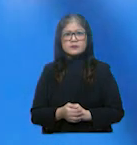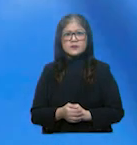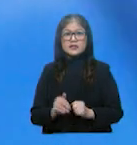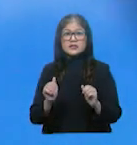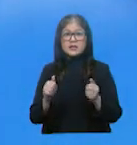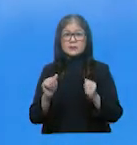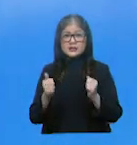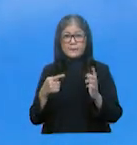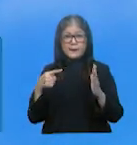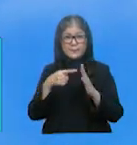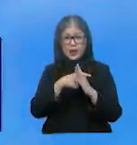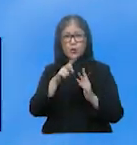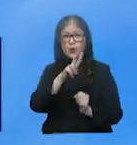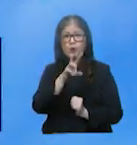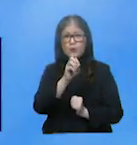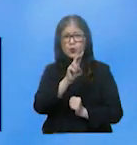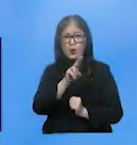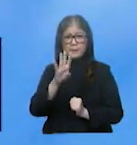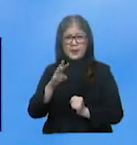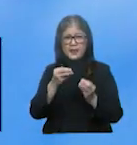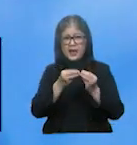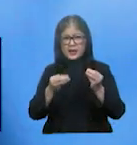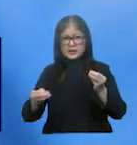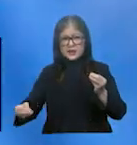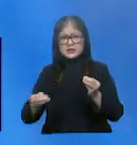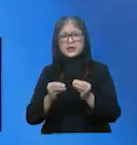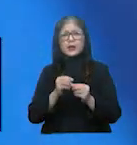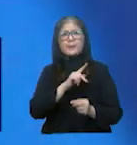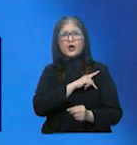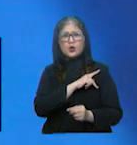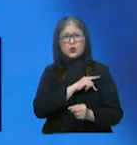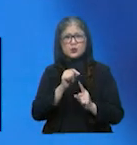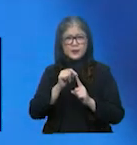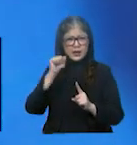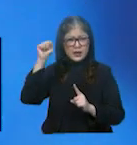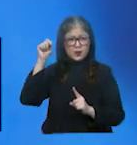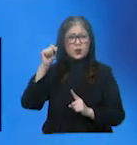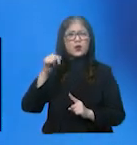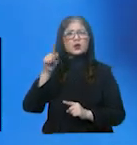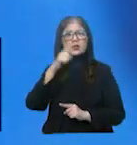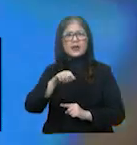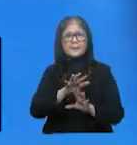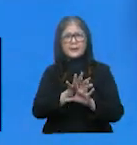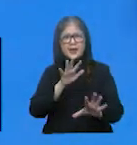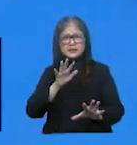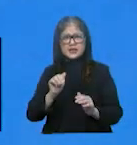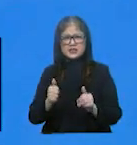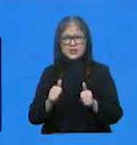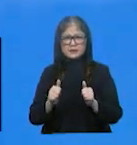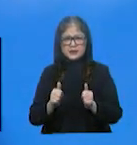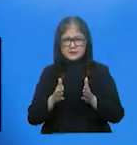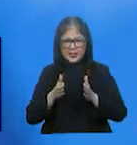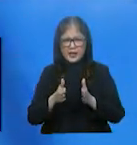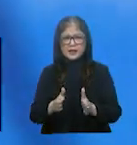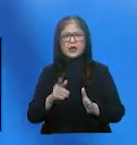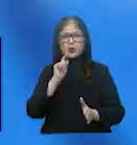Jelang pemilu 2024, para kader pengurus hingga caleg Partai Perindo terus merapatkan barisan dan menyiapkan berbagai strategi untuk